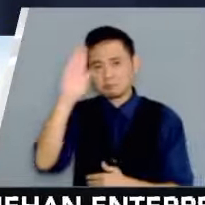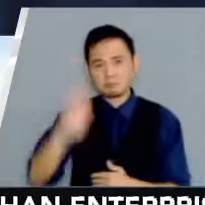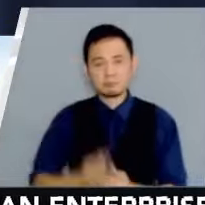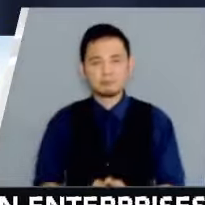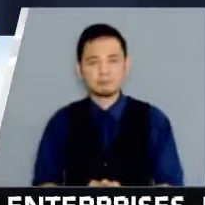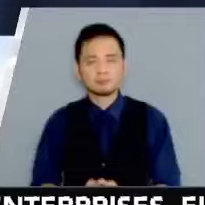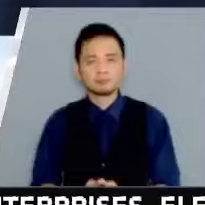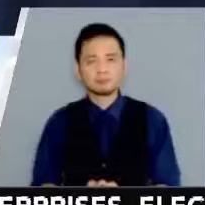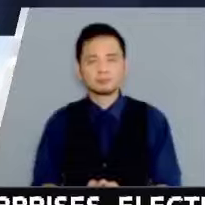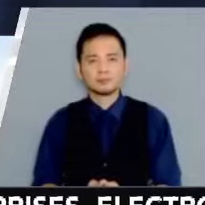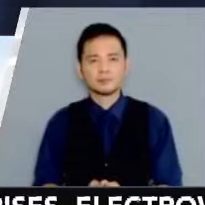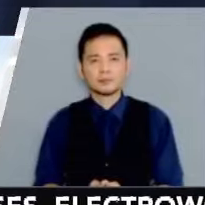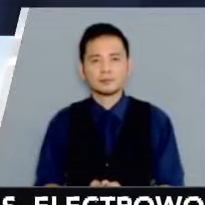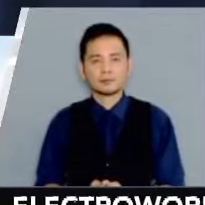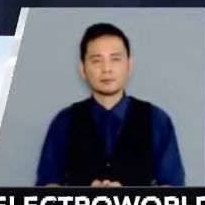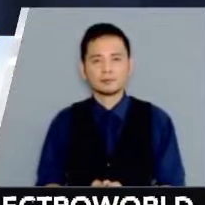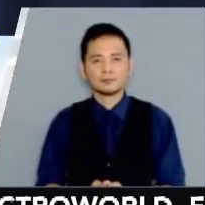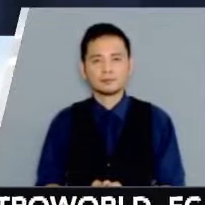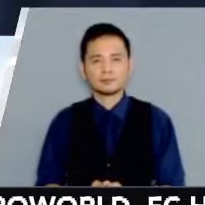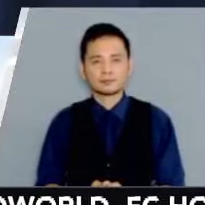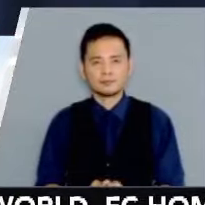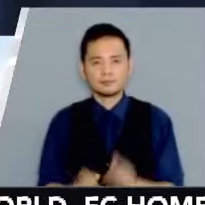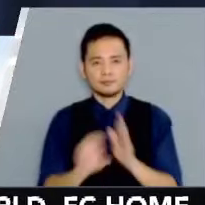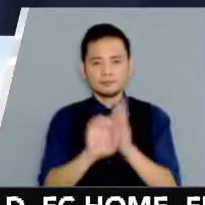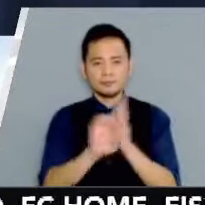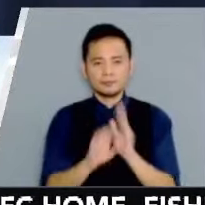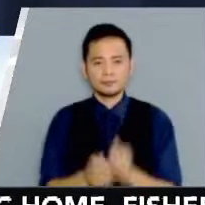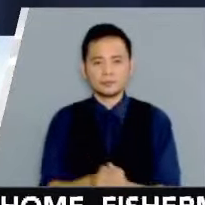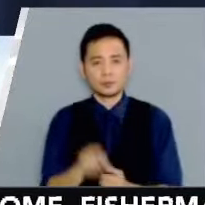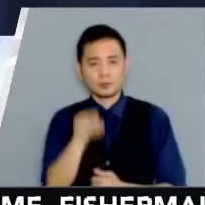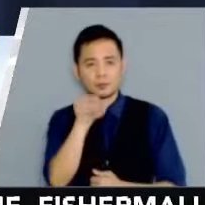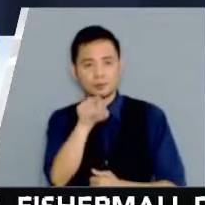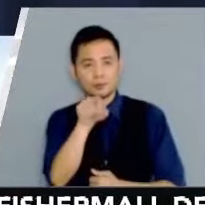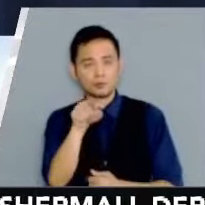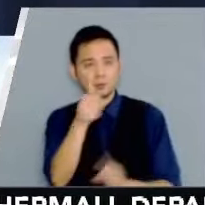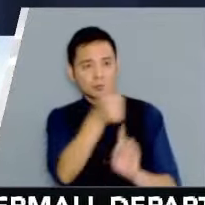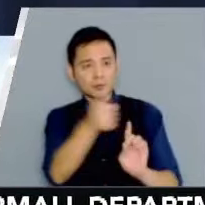I guess if you're Senate President, the only power that be is the President.